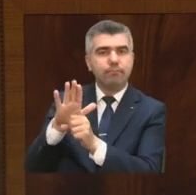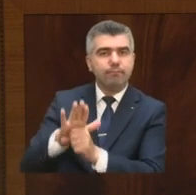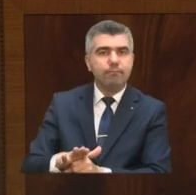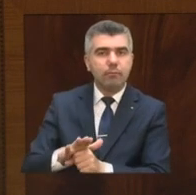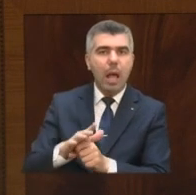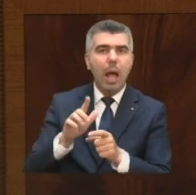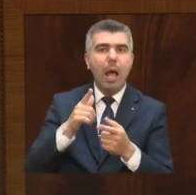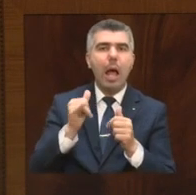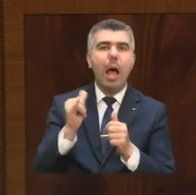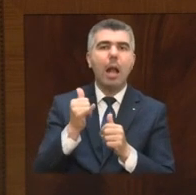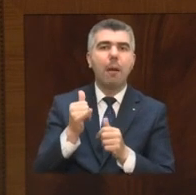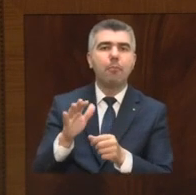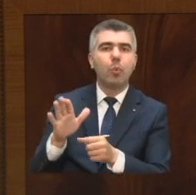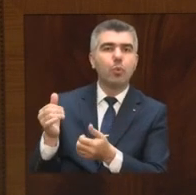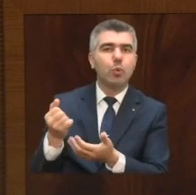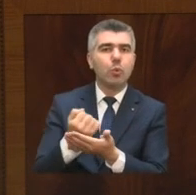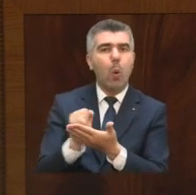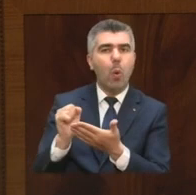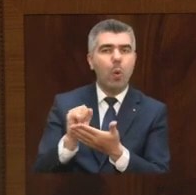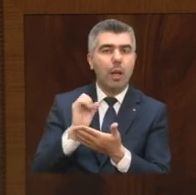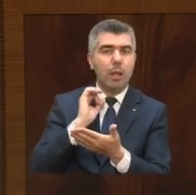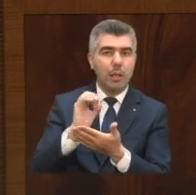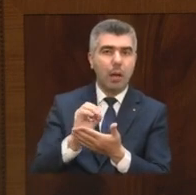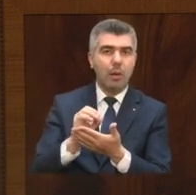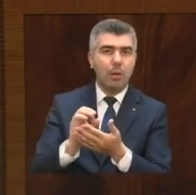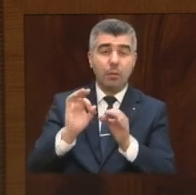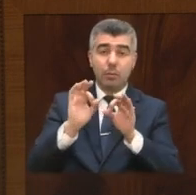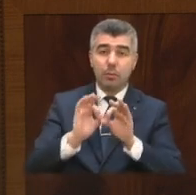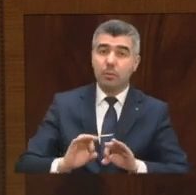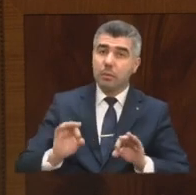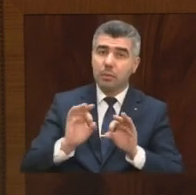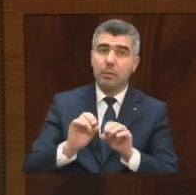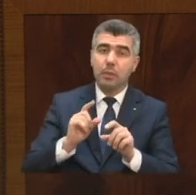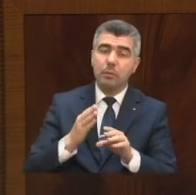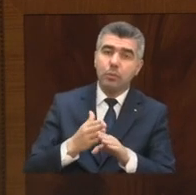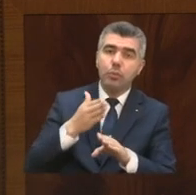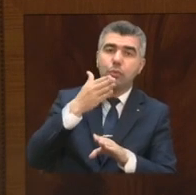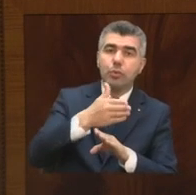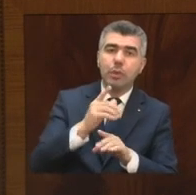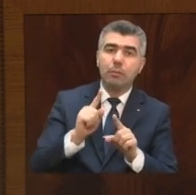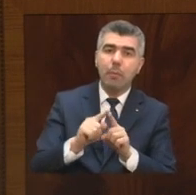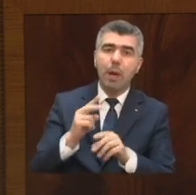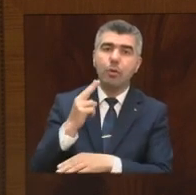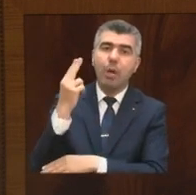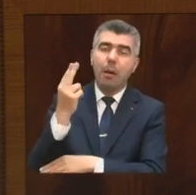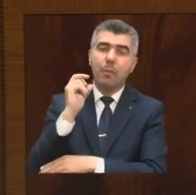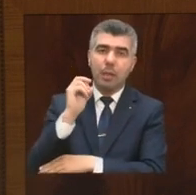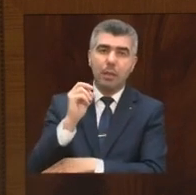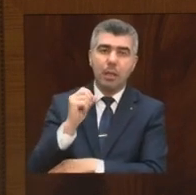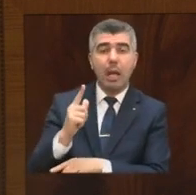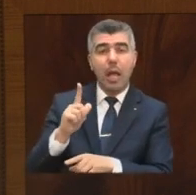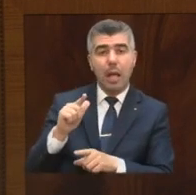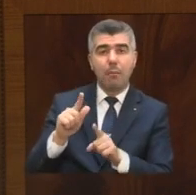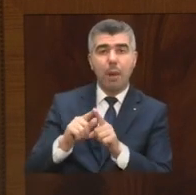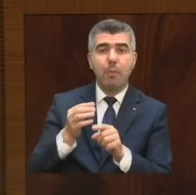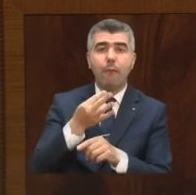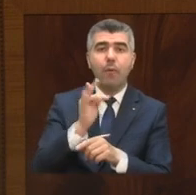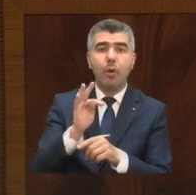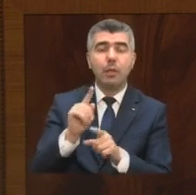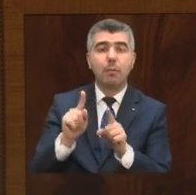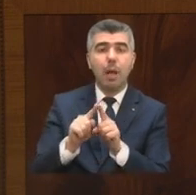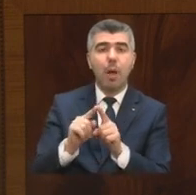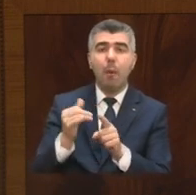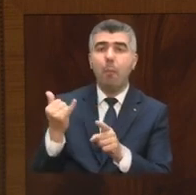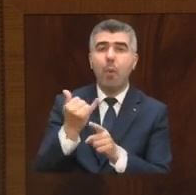العربيه بسيطه يعني في الشروط ولوج الازازه في التربيه كنشوفو كيفاش الفرنسيه ولات مهمنه